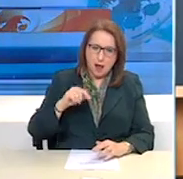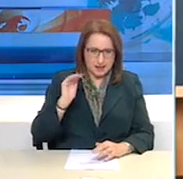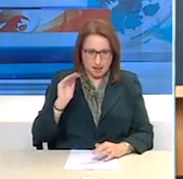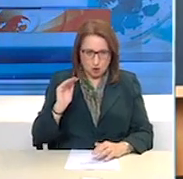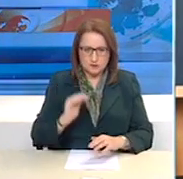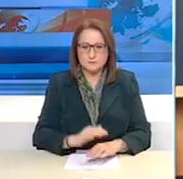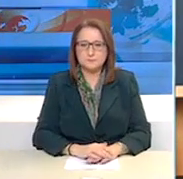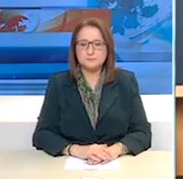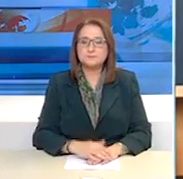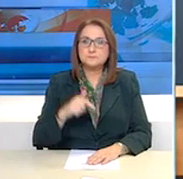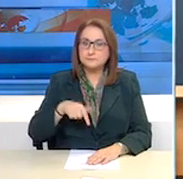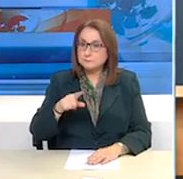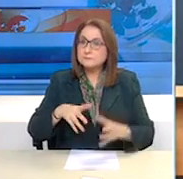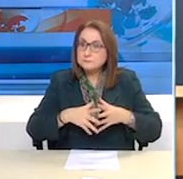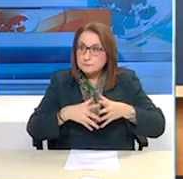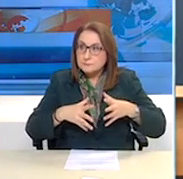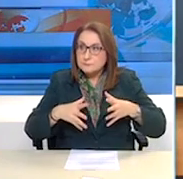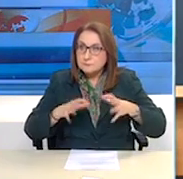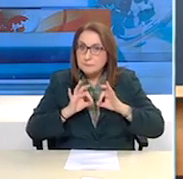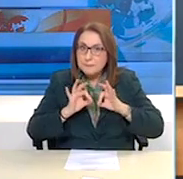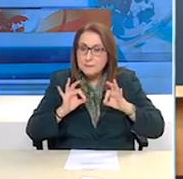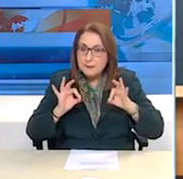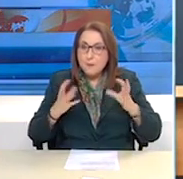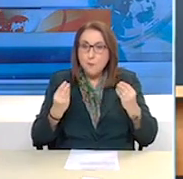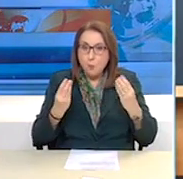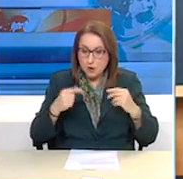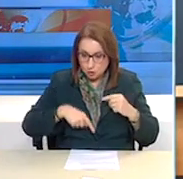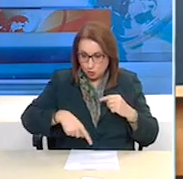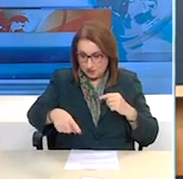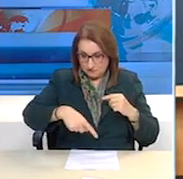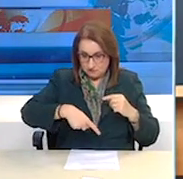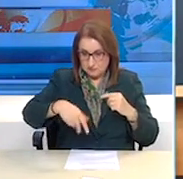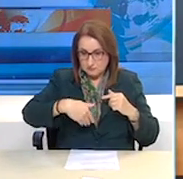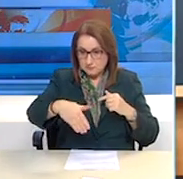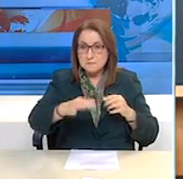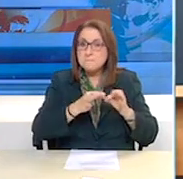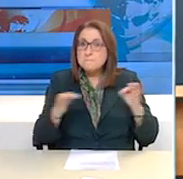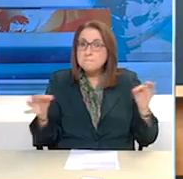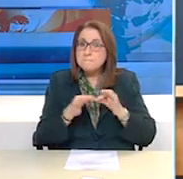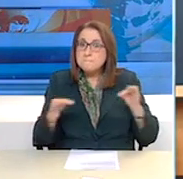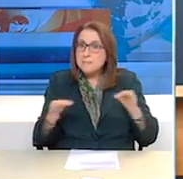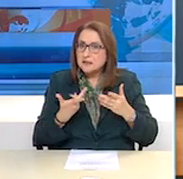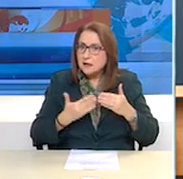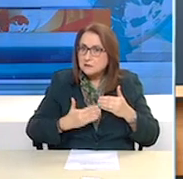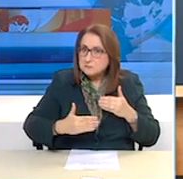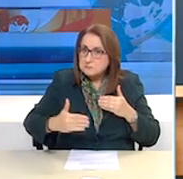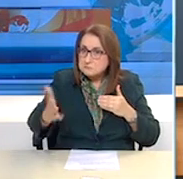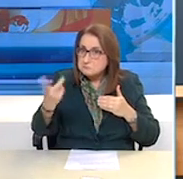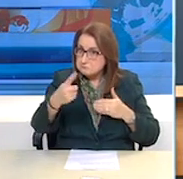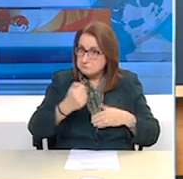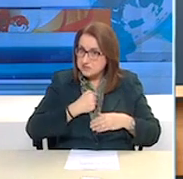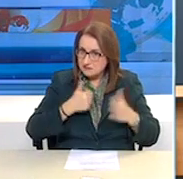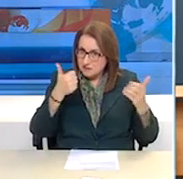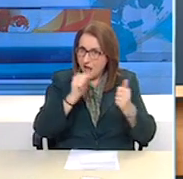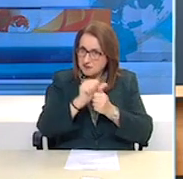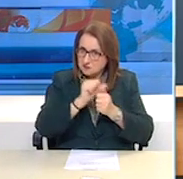μας, η κλιμάκωση και αποκλιμάκωση των περιοριστικών μέτρων που αναμένεται το επόμενο διάστημα εκτιμάται ότι θα διαρκέσει για περισσότερους από 6